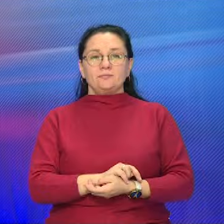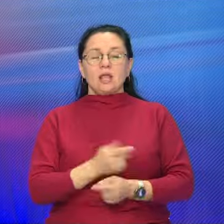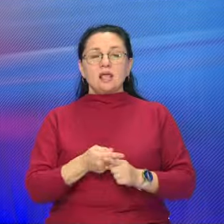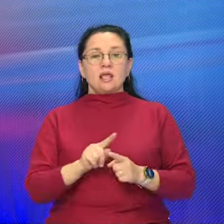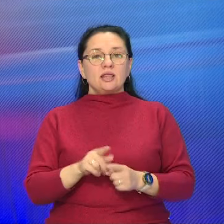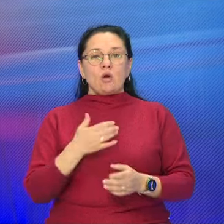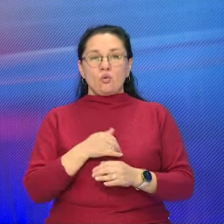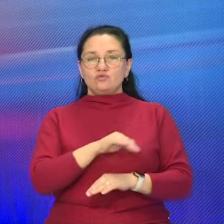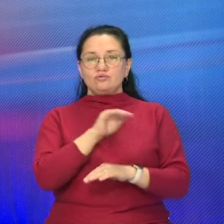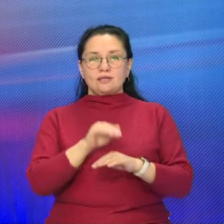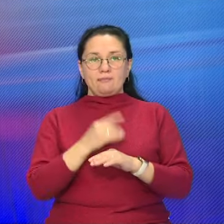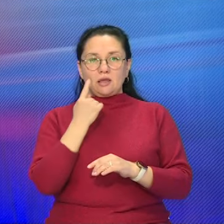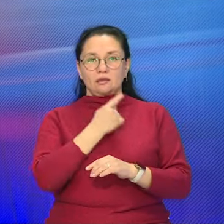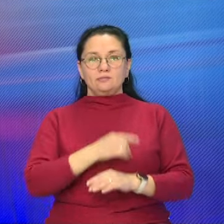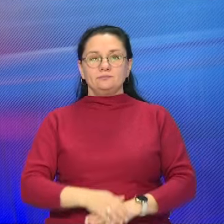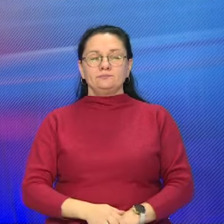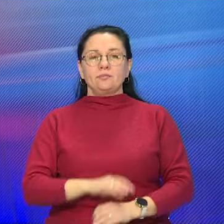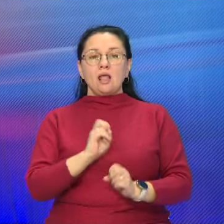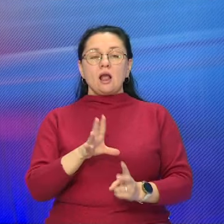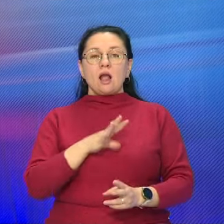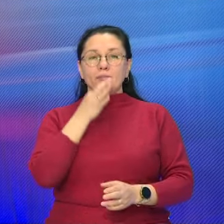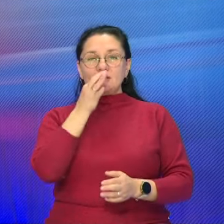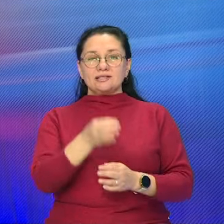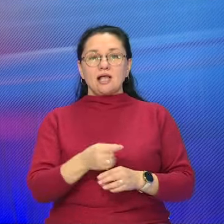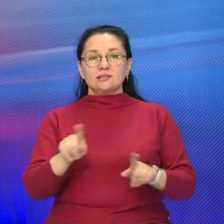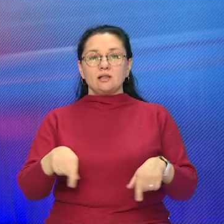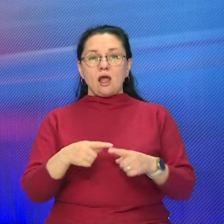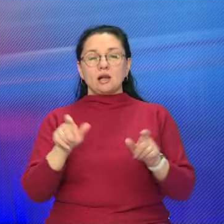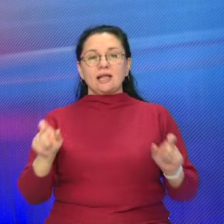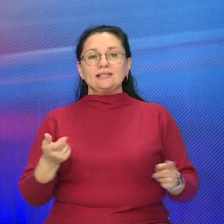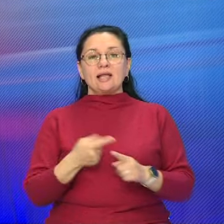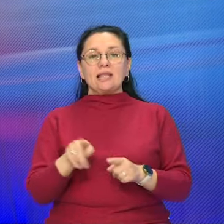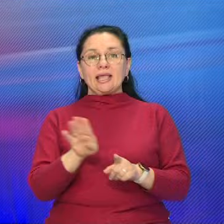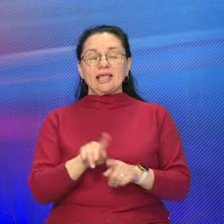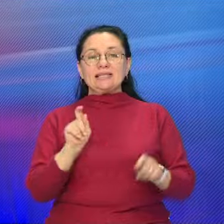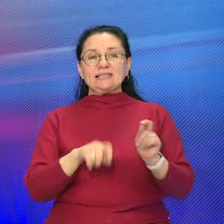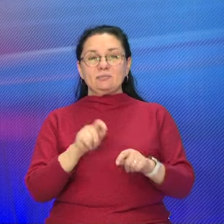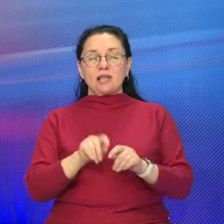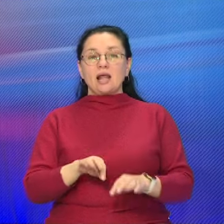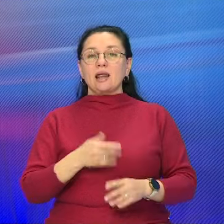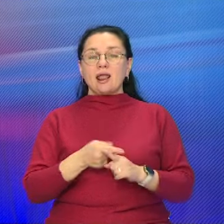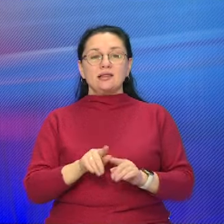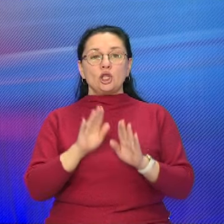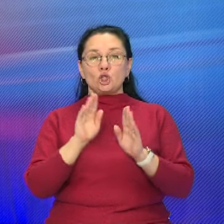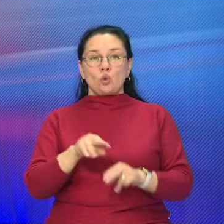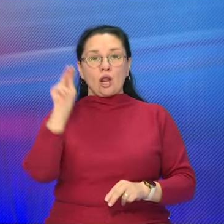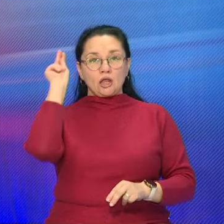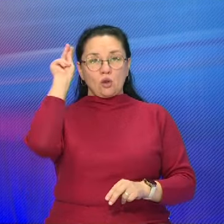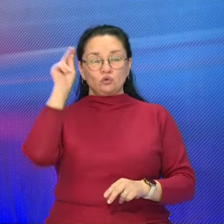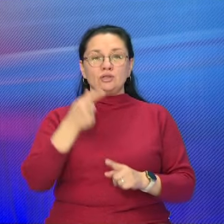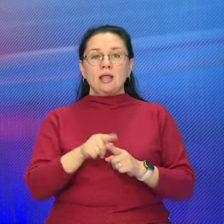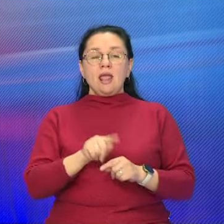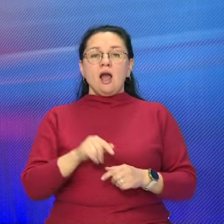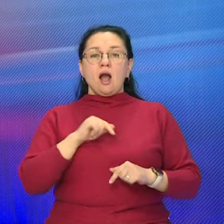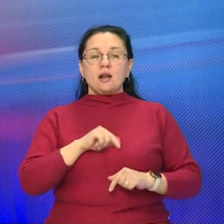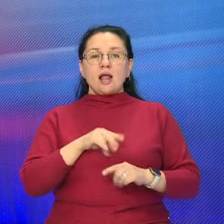очень заметно. Як падкрэслілі арганізатары, такія семінары носяць не толькі навучальны характар, яны накіраваны